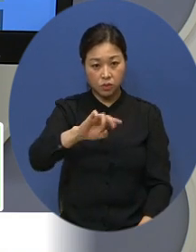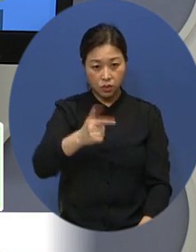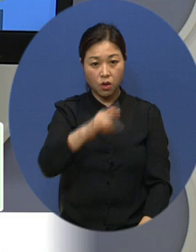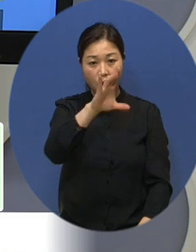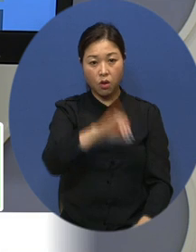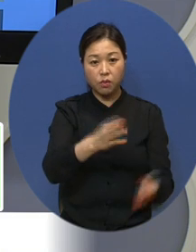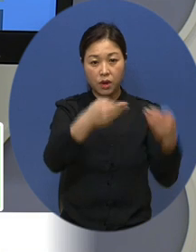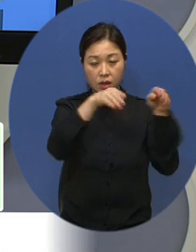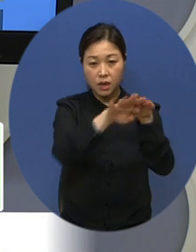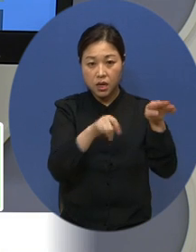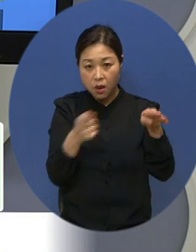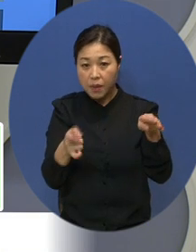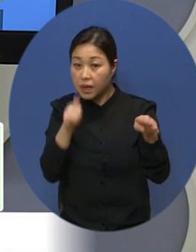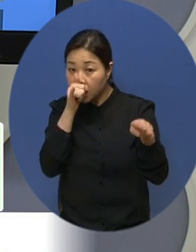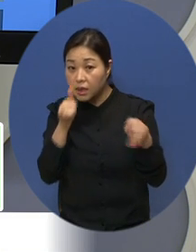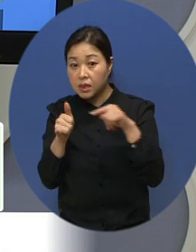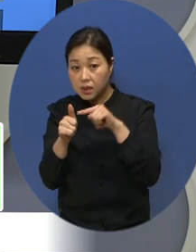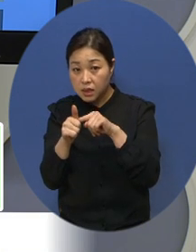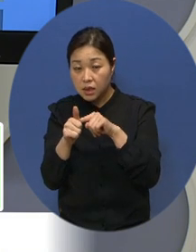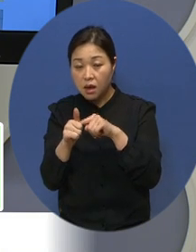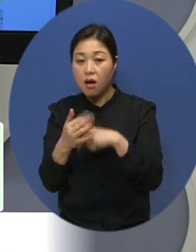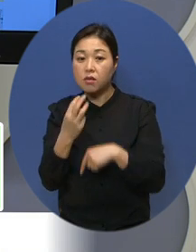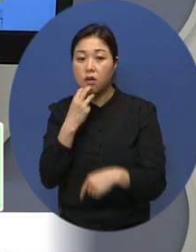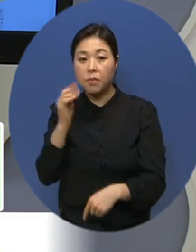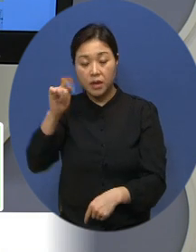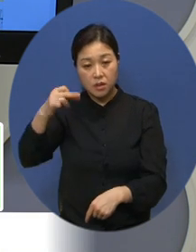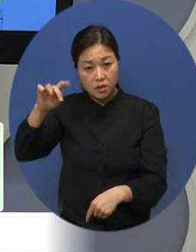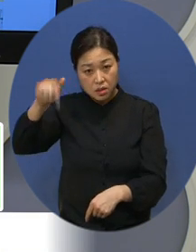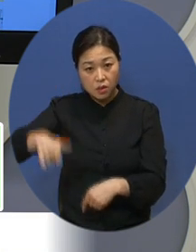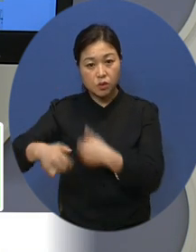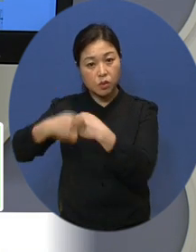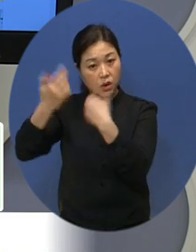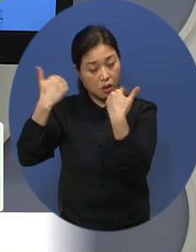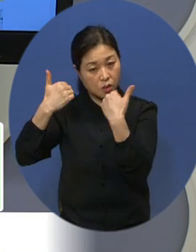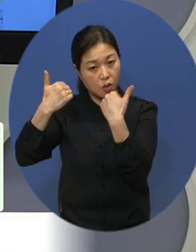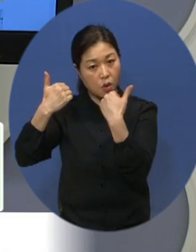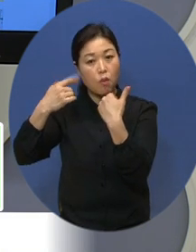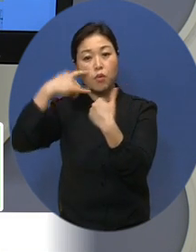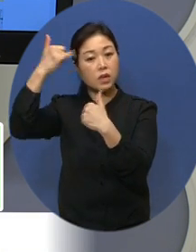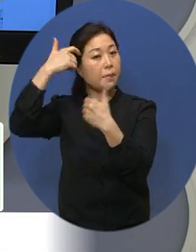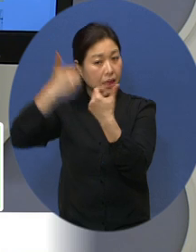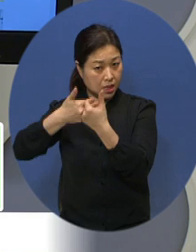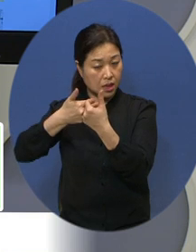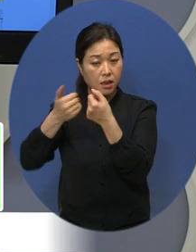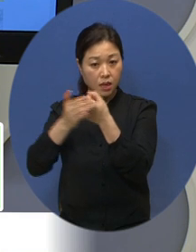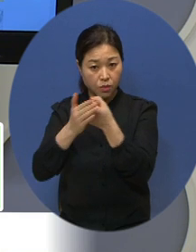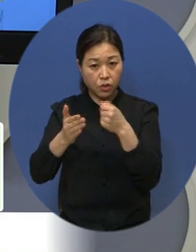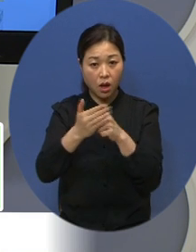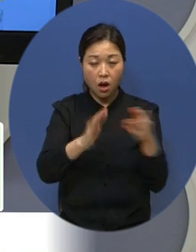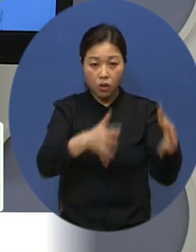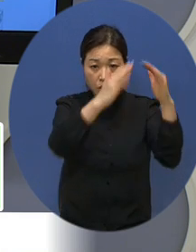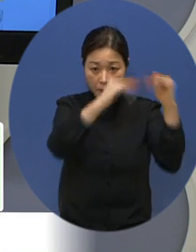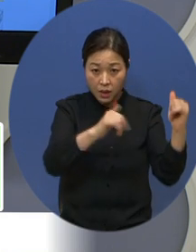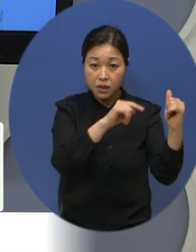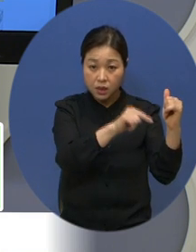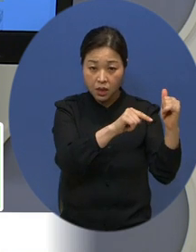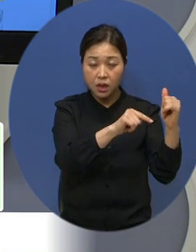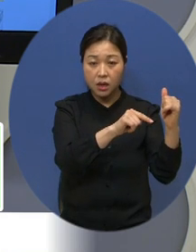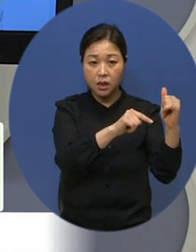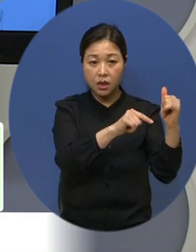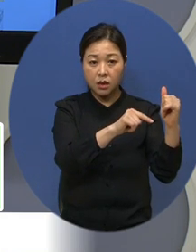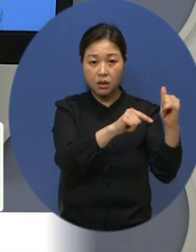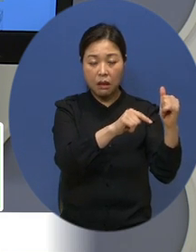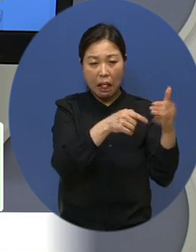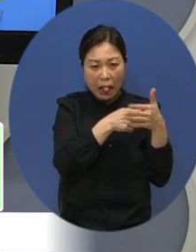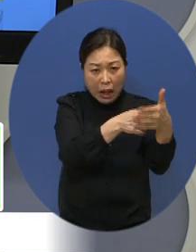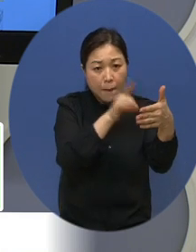플라자 부지 옆에 위치한 서울 백석초등학교 학부모들이 반대 하며 기존 건축물 해체 공사 단계를